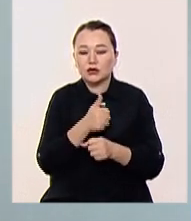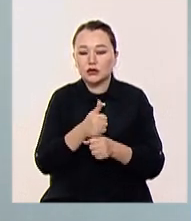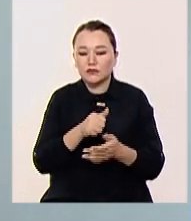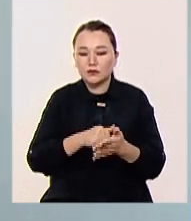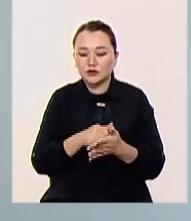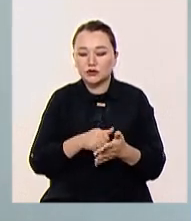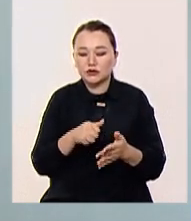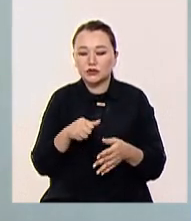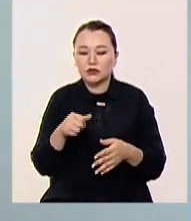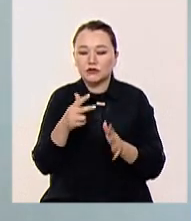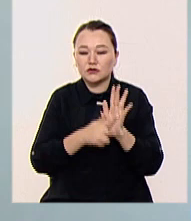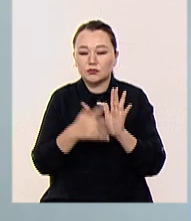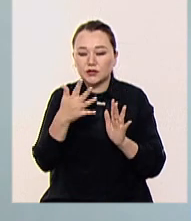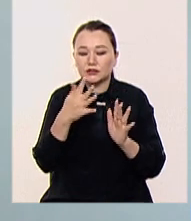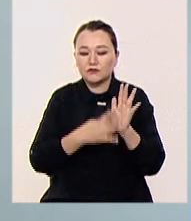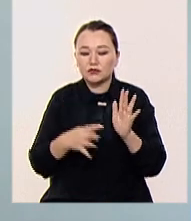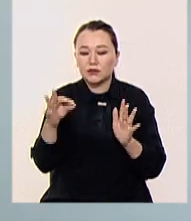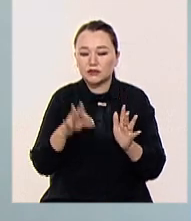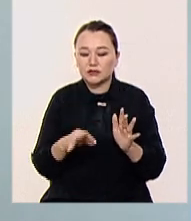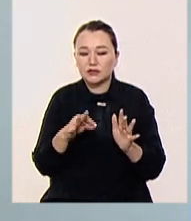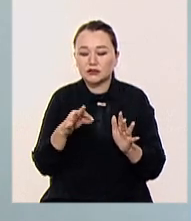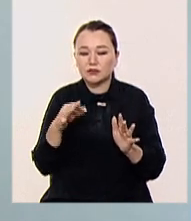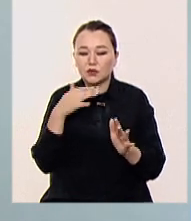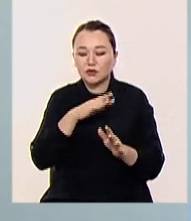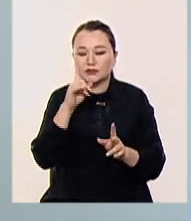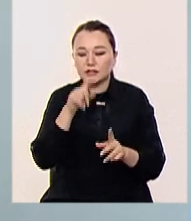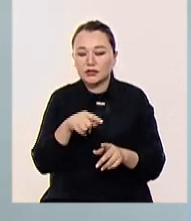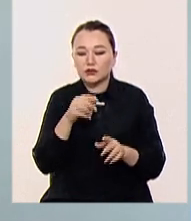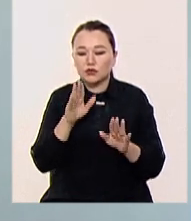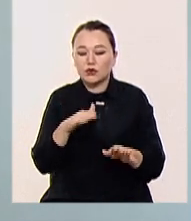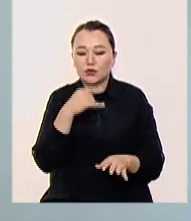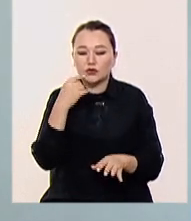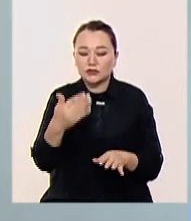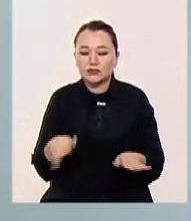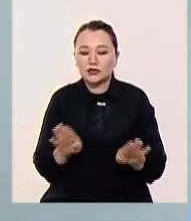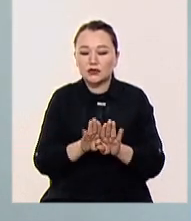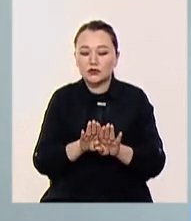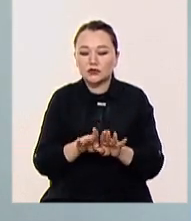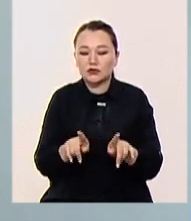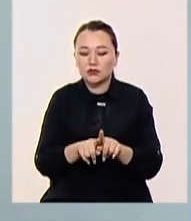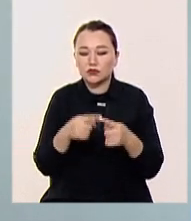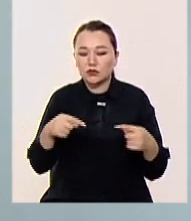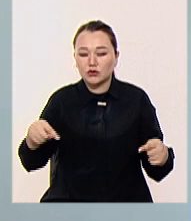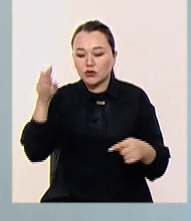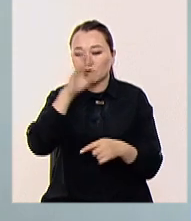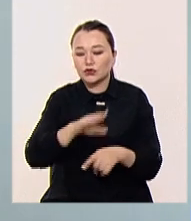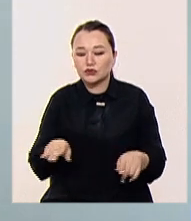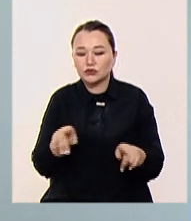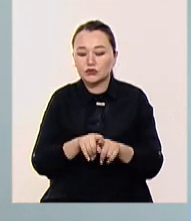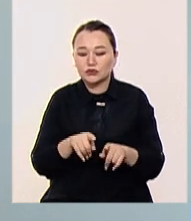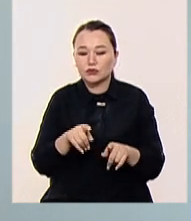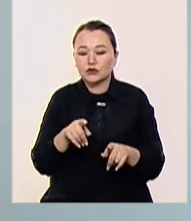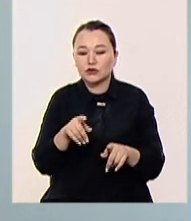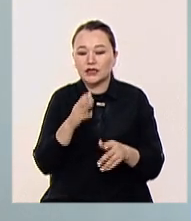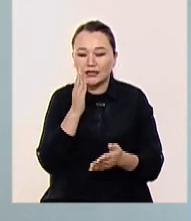деген тәуелділігіміз 85-90%-ға дейін жетіп отырғандығы белгілі. Яғни тек Ресейдің өзі жабылған жағдайдың өзінде біз басқа да мемлекеттерден алғанның өзінде